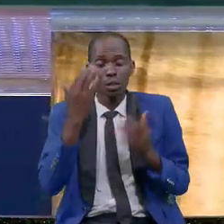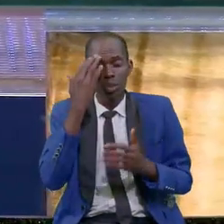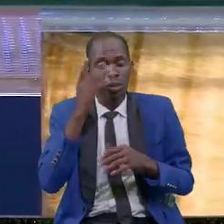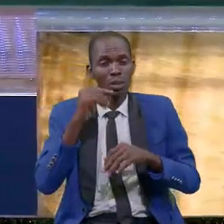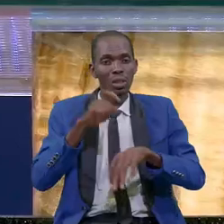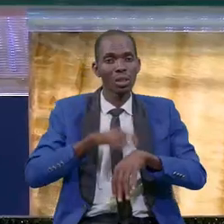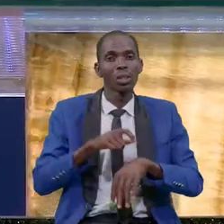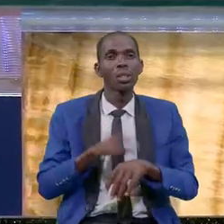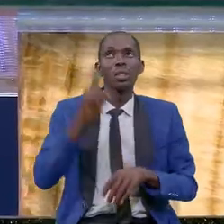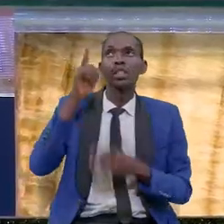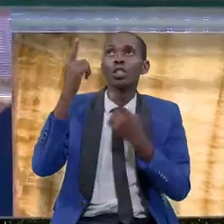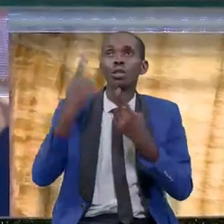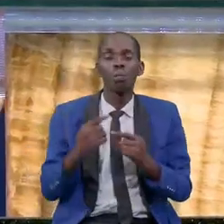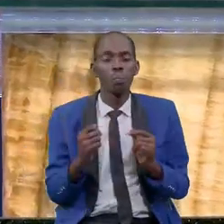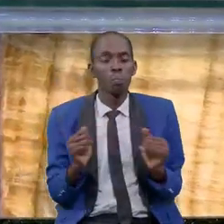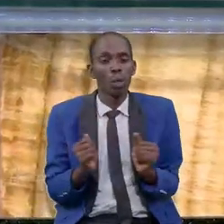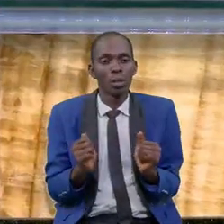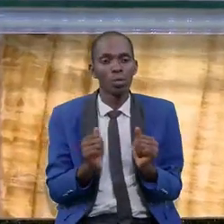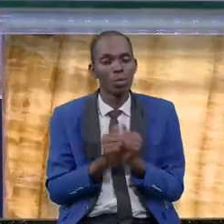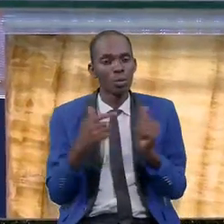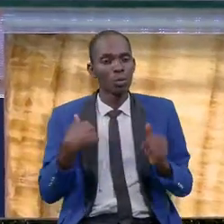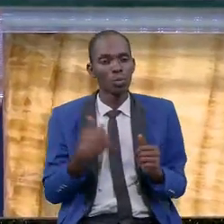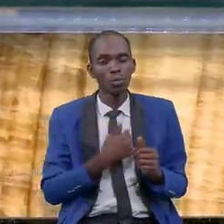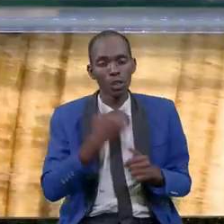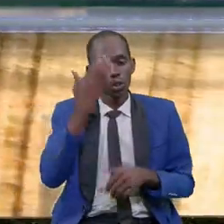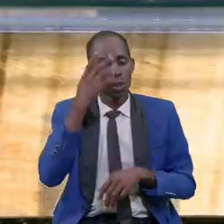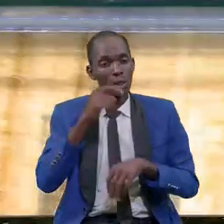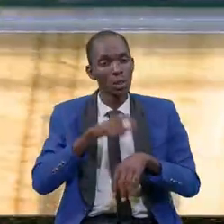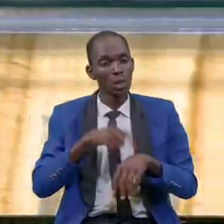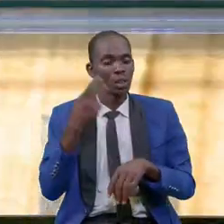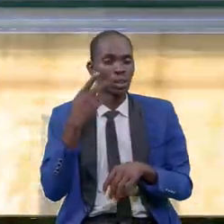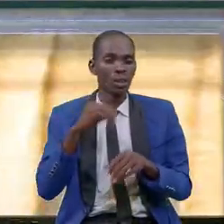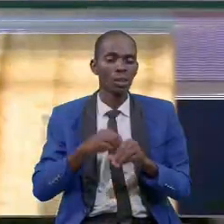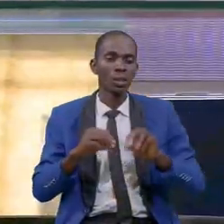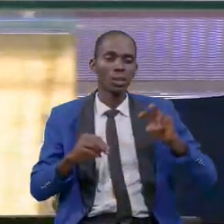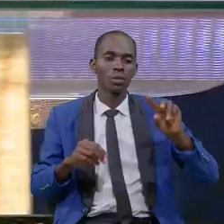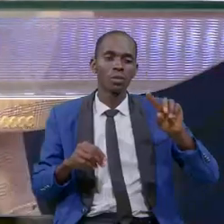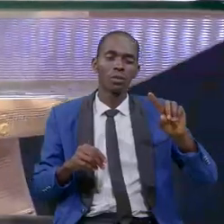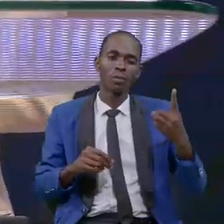là-bas. Voici, il vient, dit l'Éternel des armées. Voyons, premier,